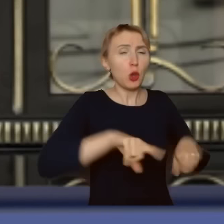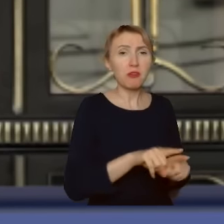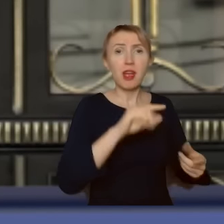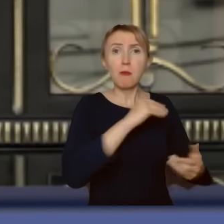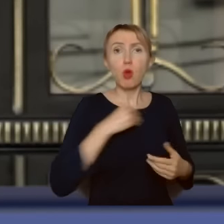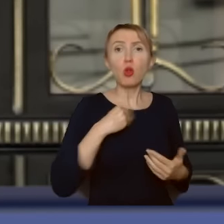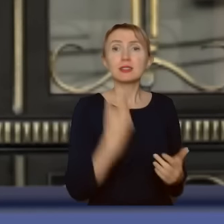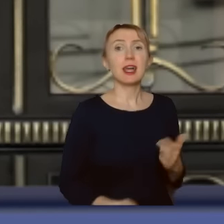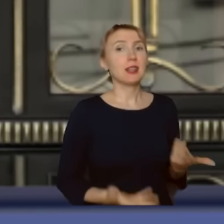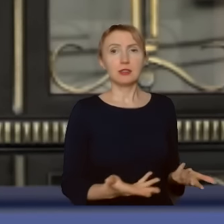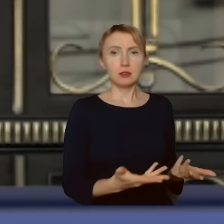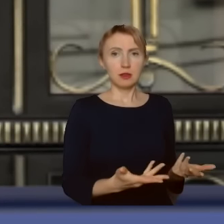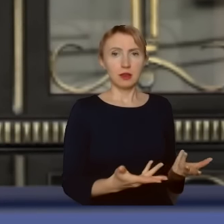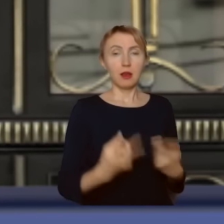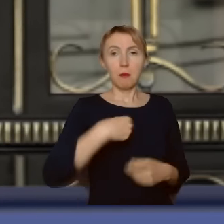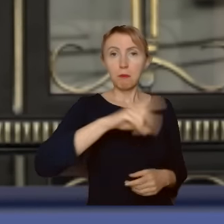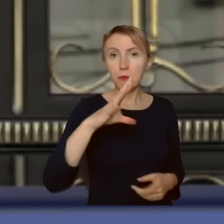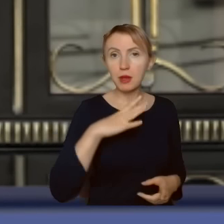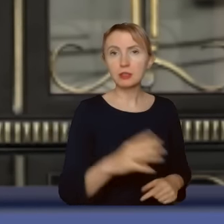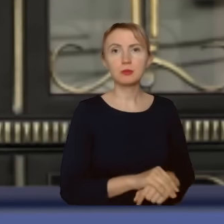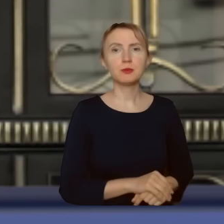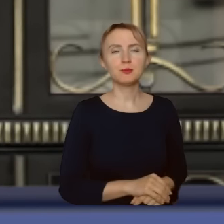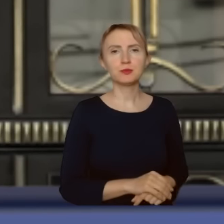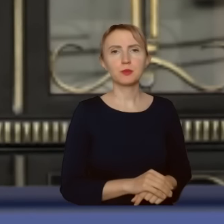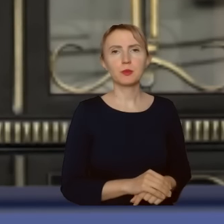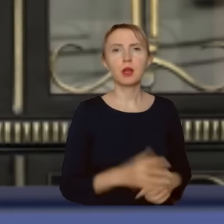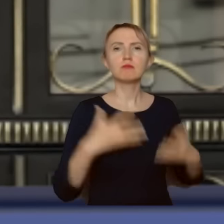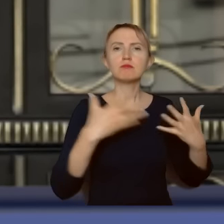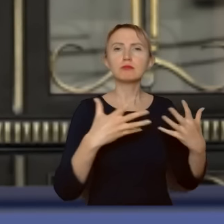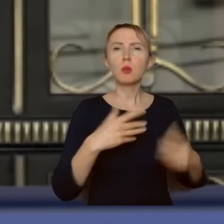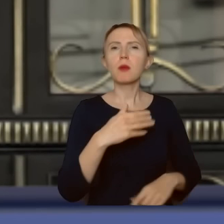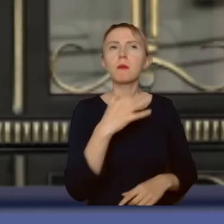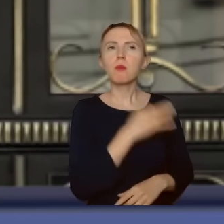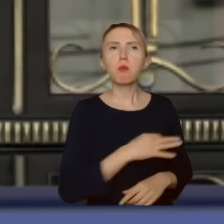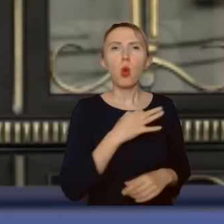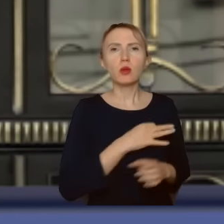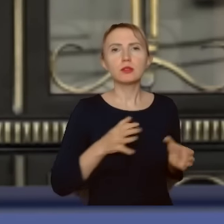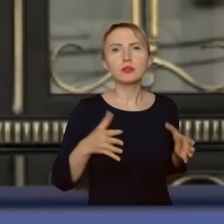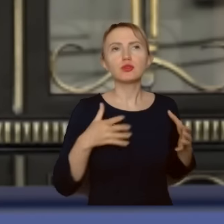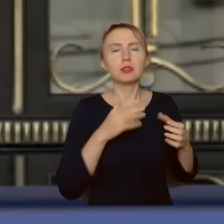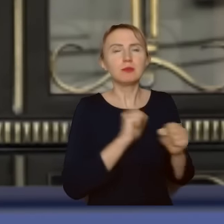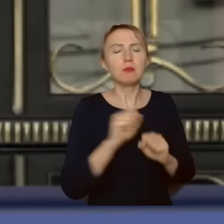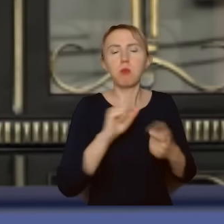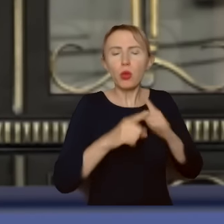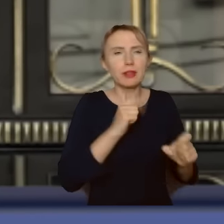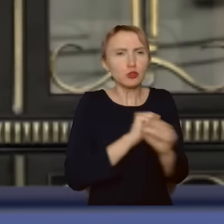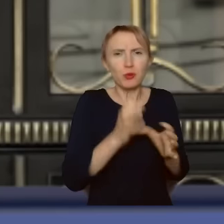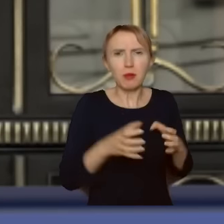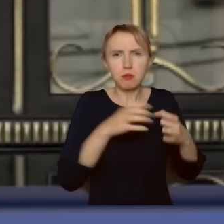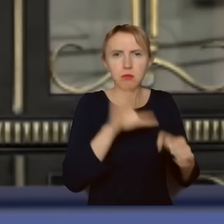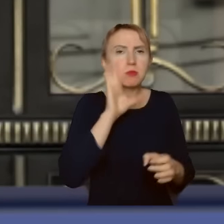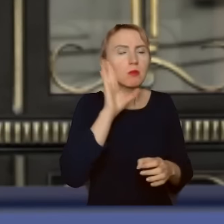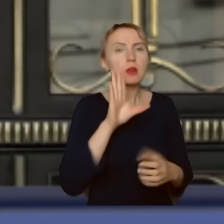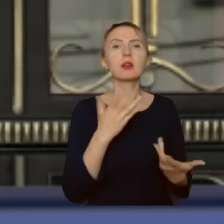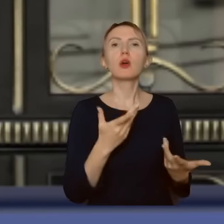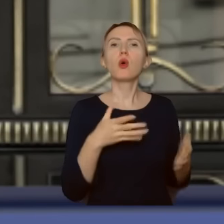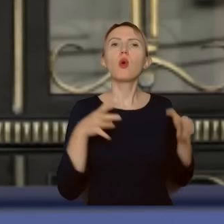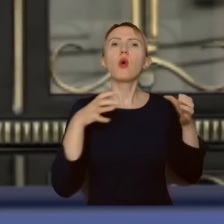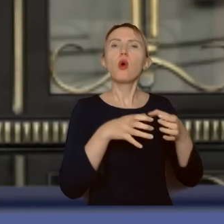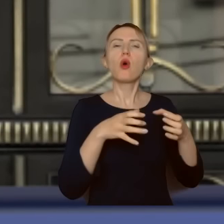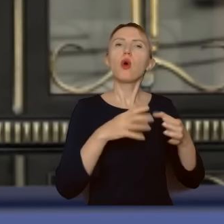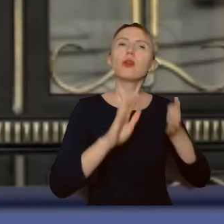No, nie my byliśmy taką formacją polityczną, która jesteśmy i będziemy taką formacją polityczną, która